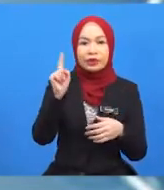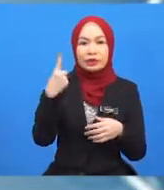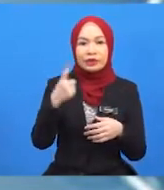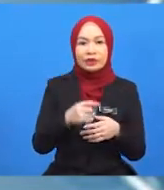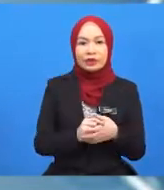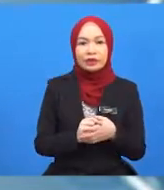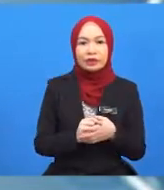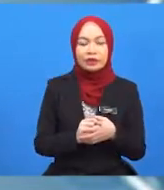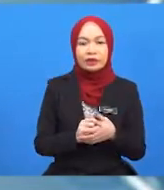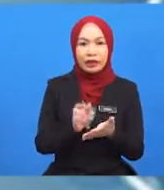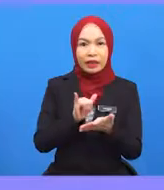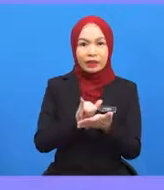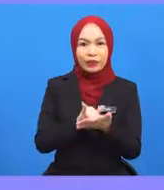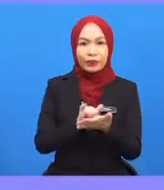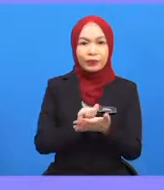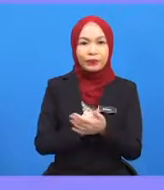iaitu